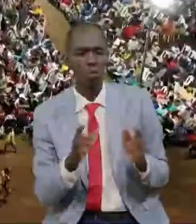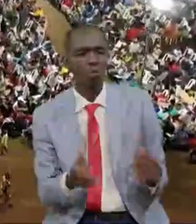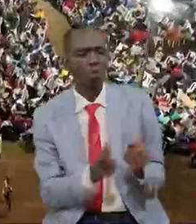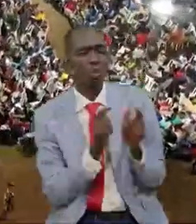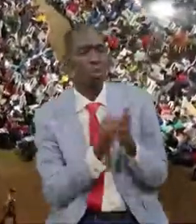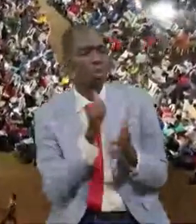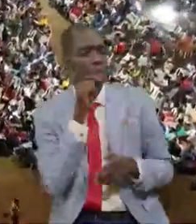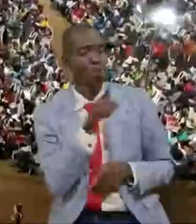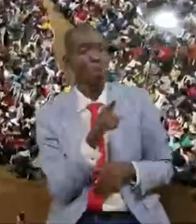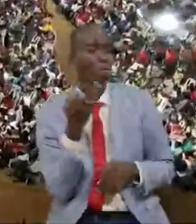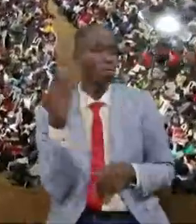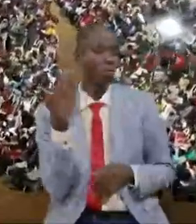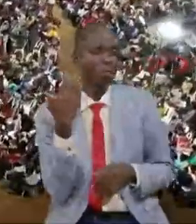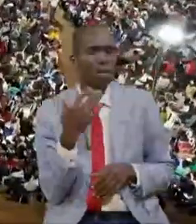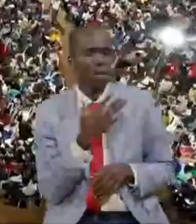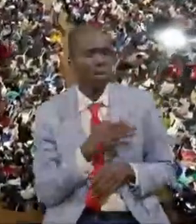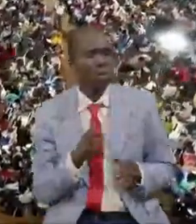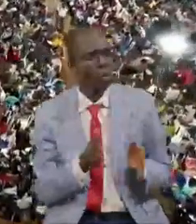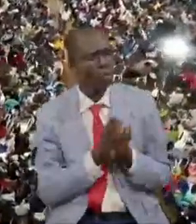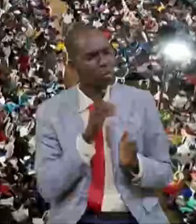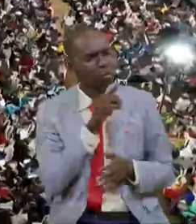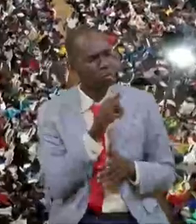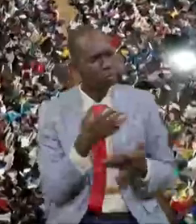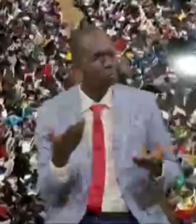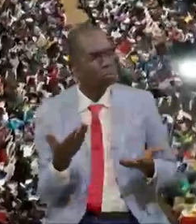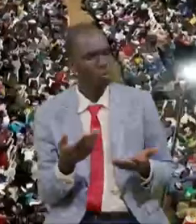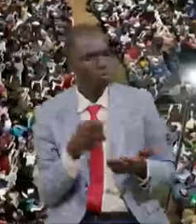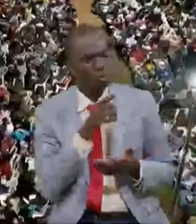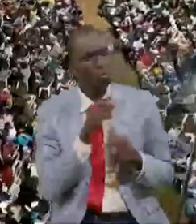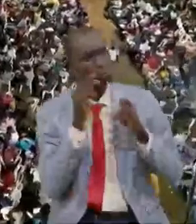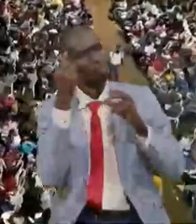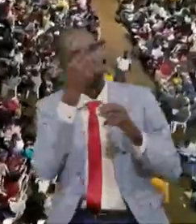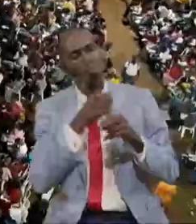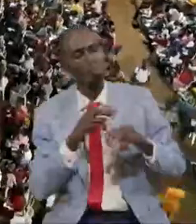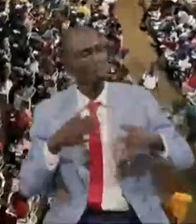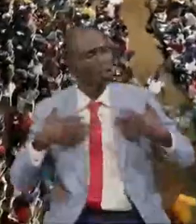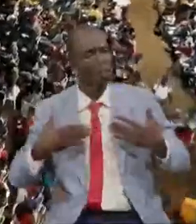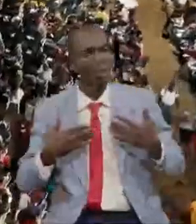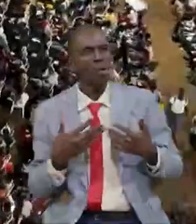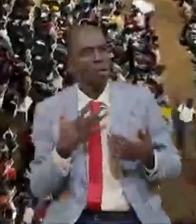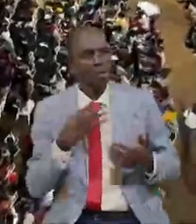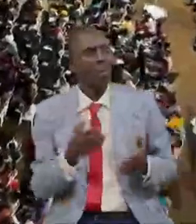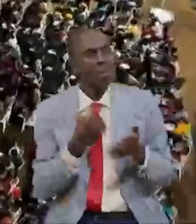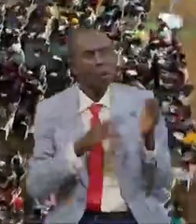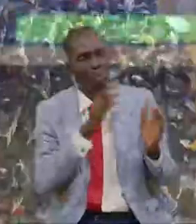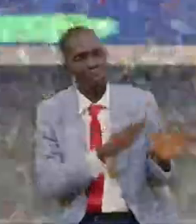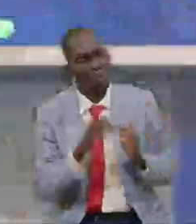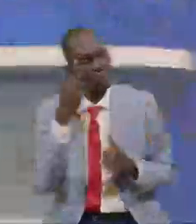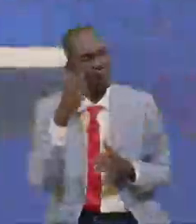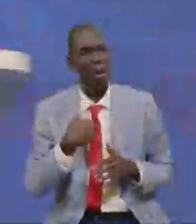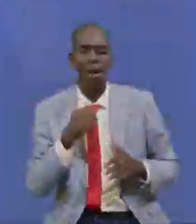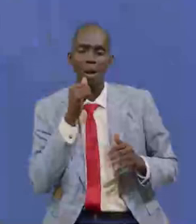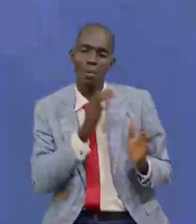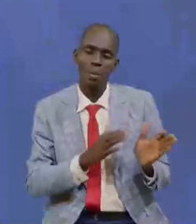cela l'autre fois. Je dis, ah, tu es heureux. Et qu'est-ce que tu prépares? Qu'est-ce que tu fais? Je m'apprête pour